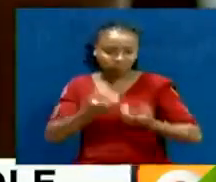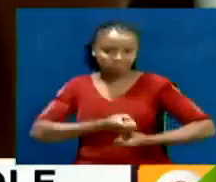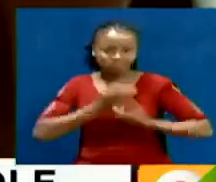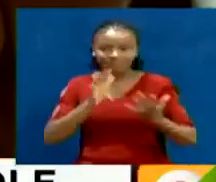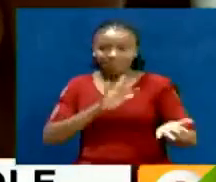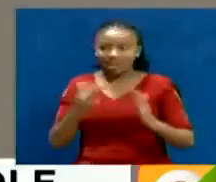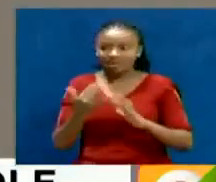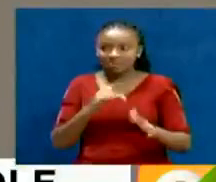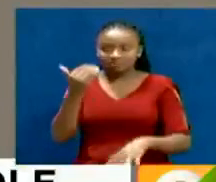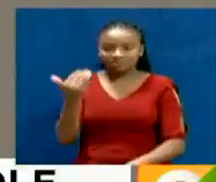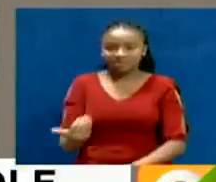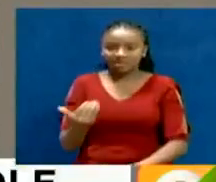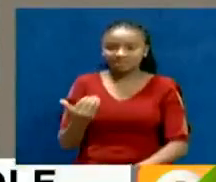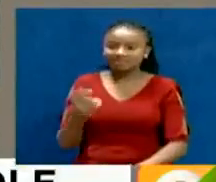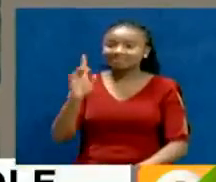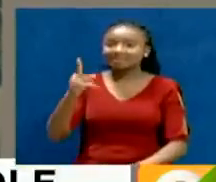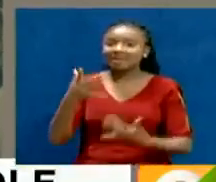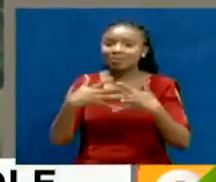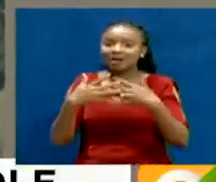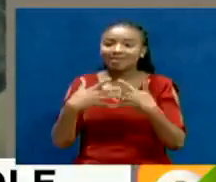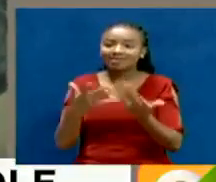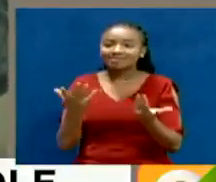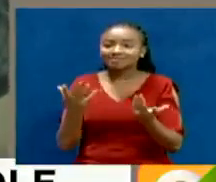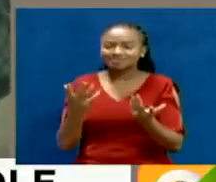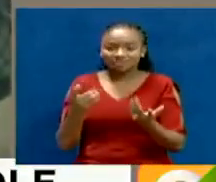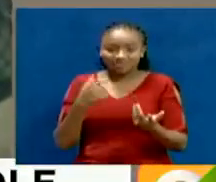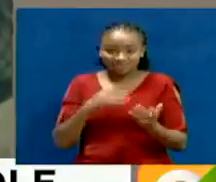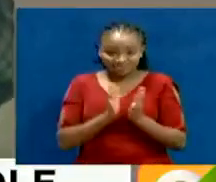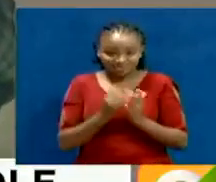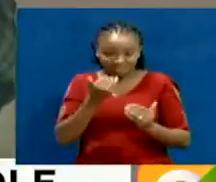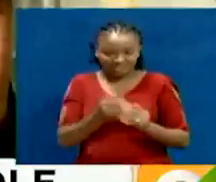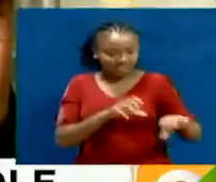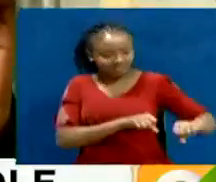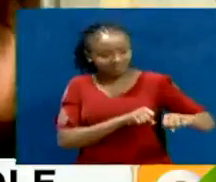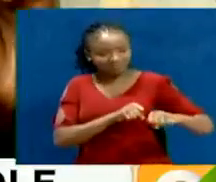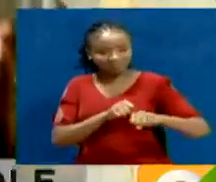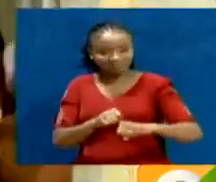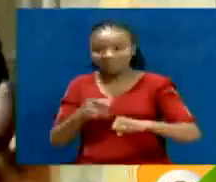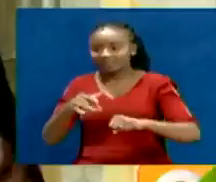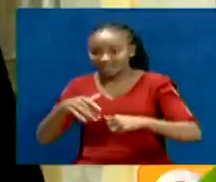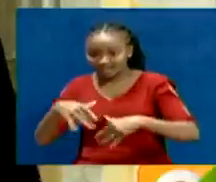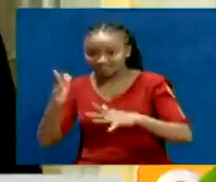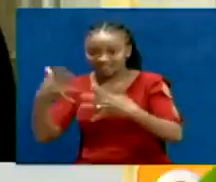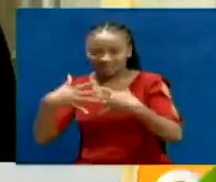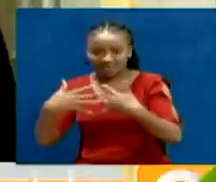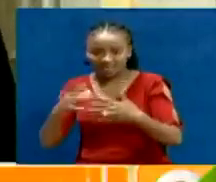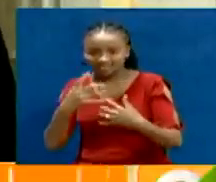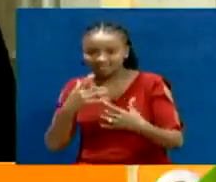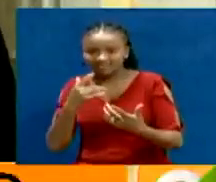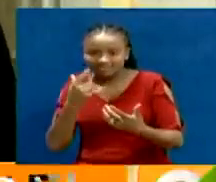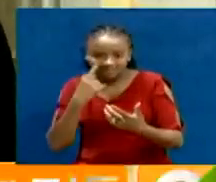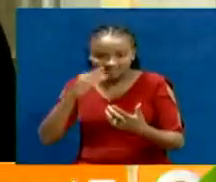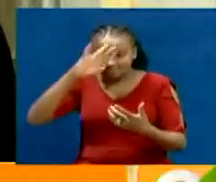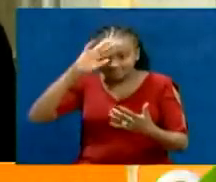mwanao alikuwa mchangamfu alipomuaga kwenye lango la shule. Nilimwacha wakicheck mask na temperature.